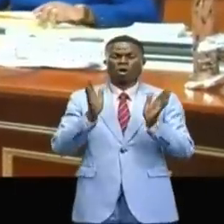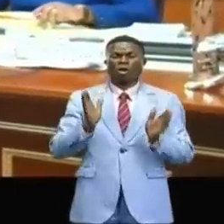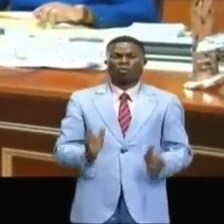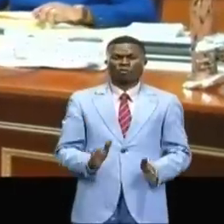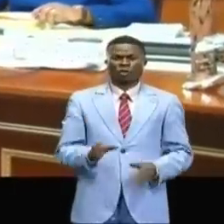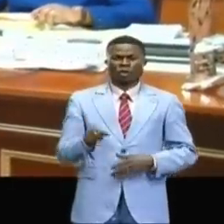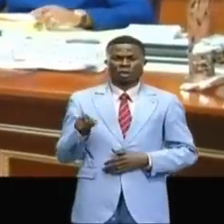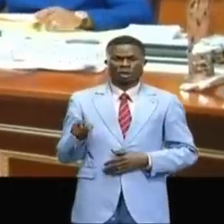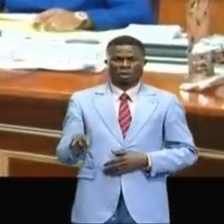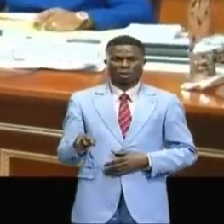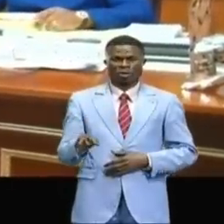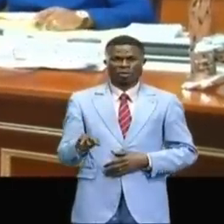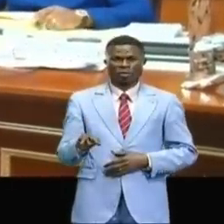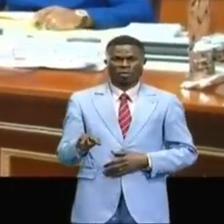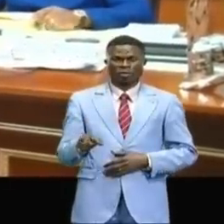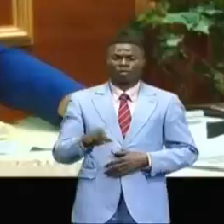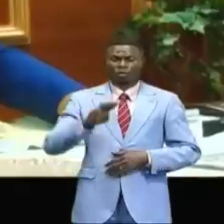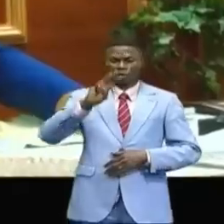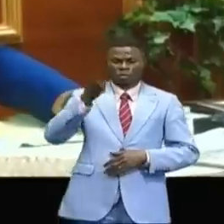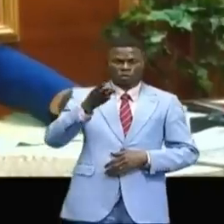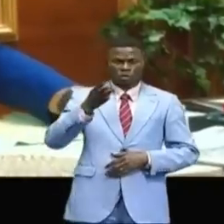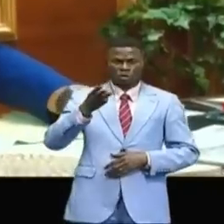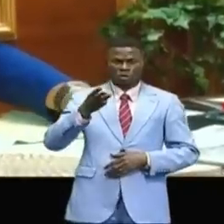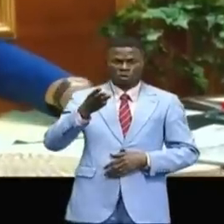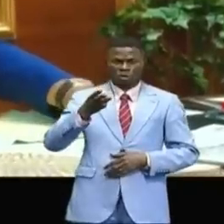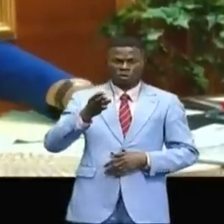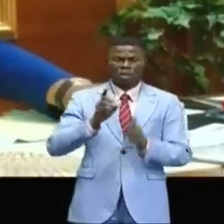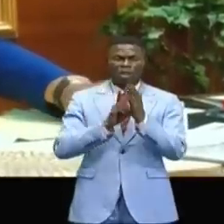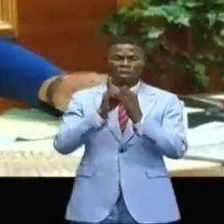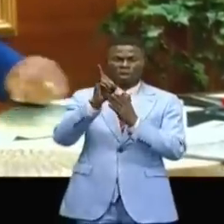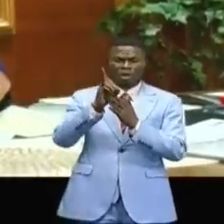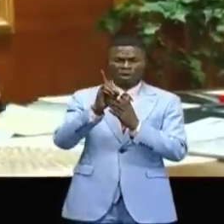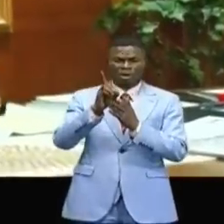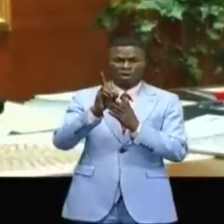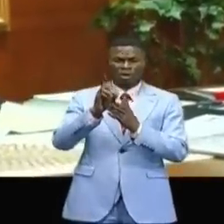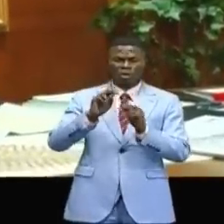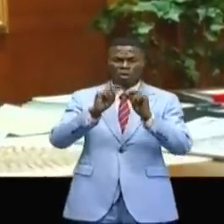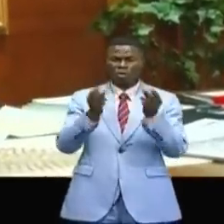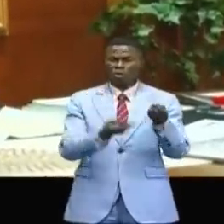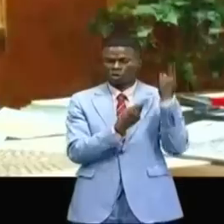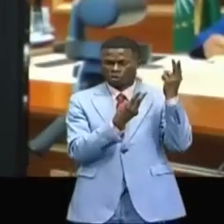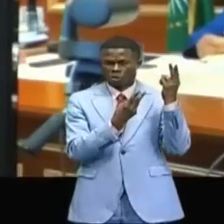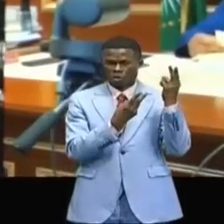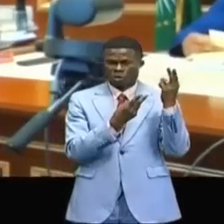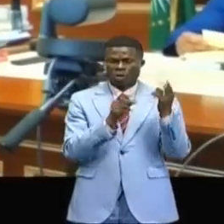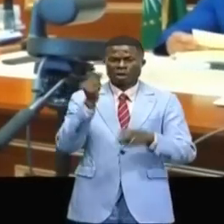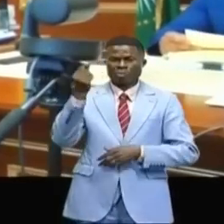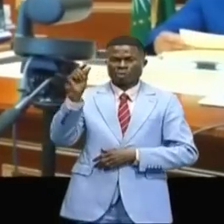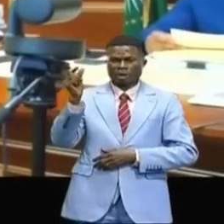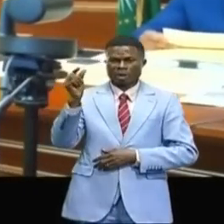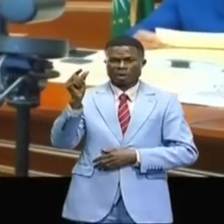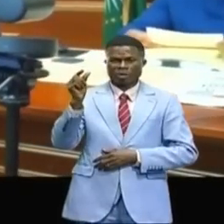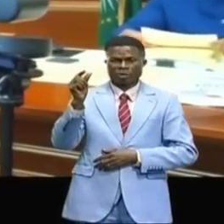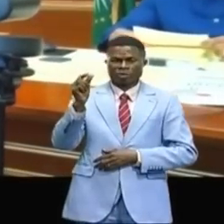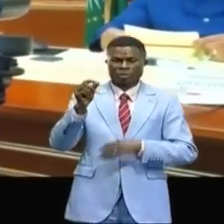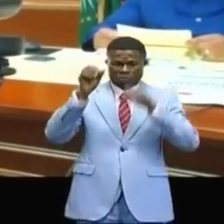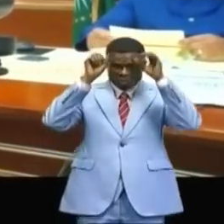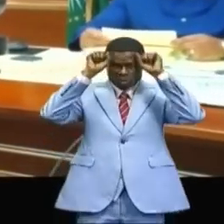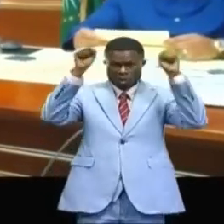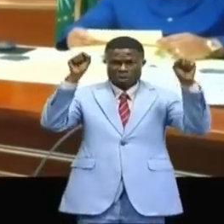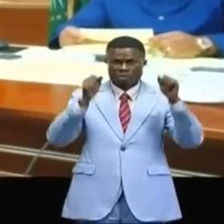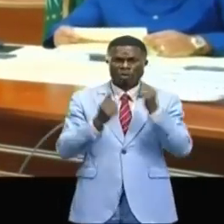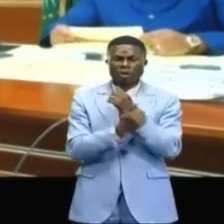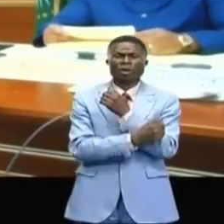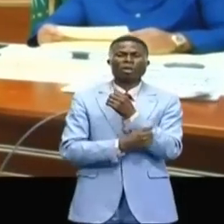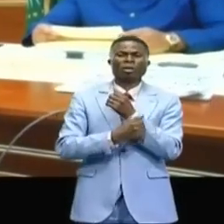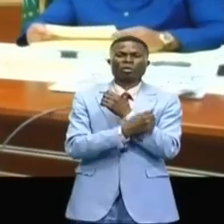receleurs. 3. Du développement de la chaîne de valeur minière. Le président de la